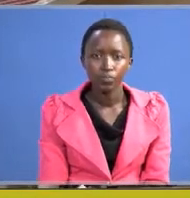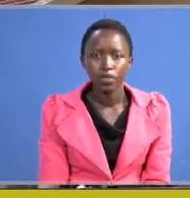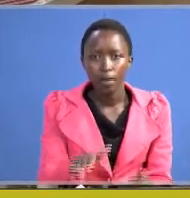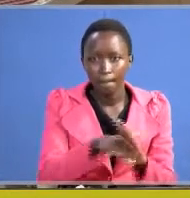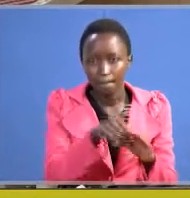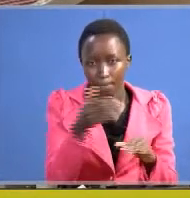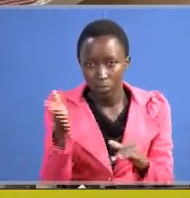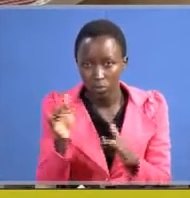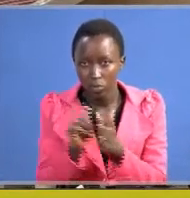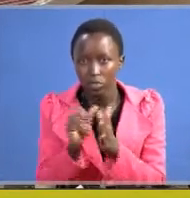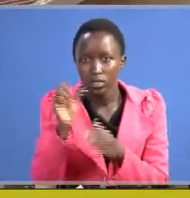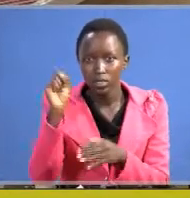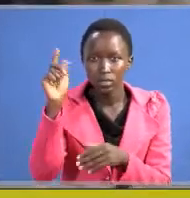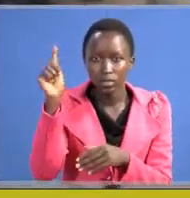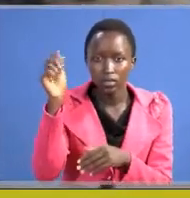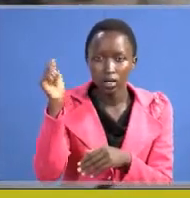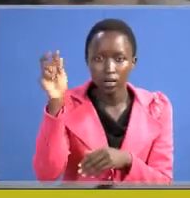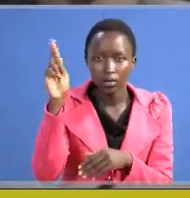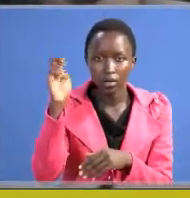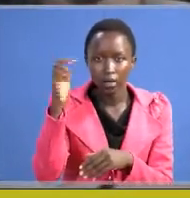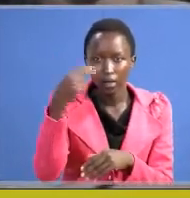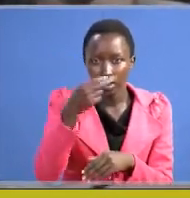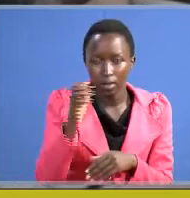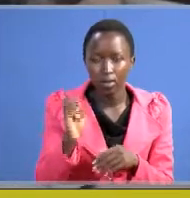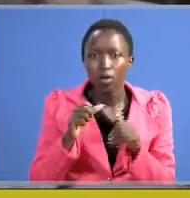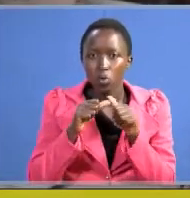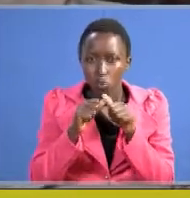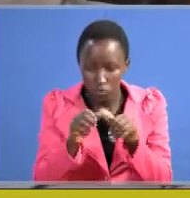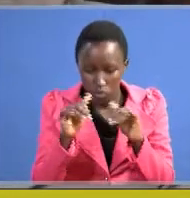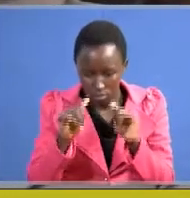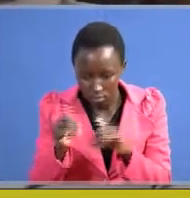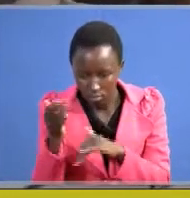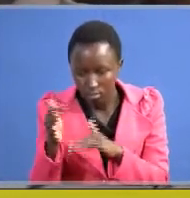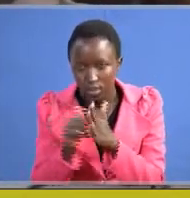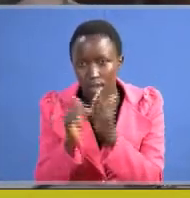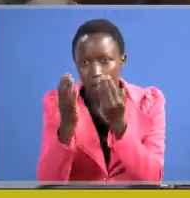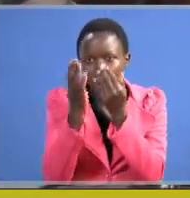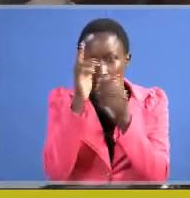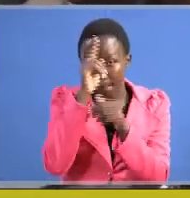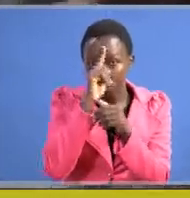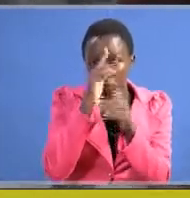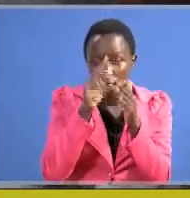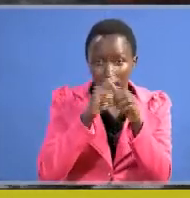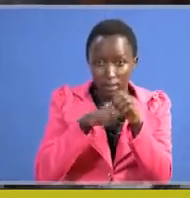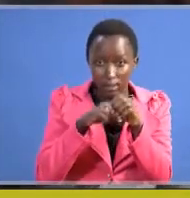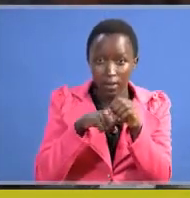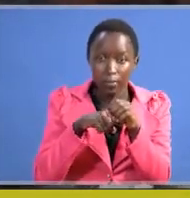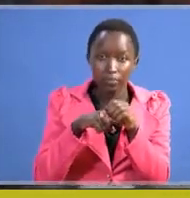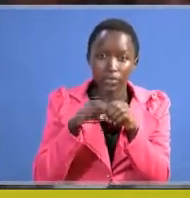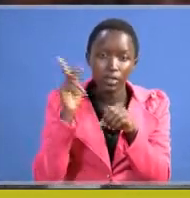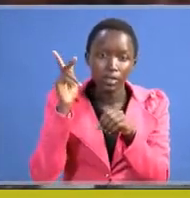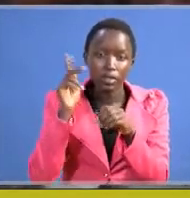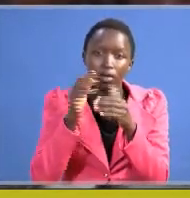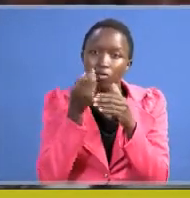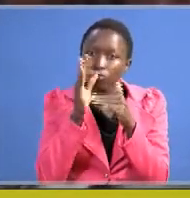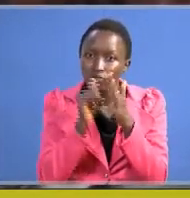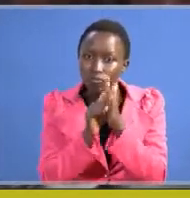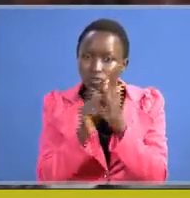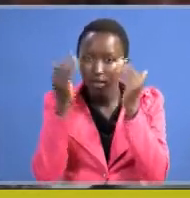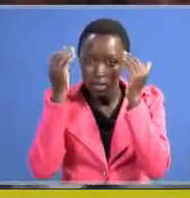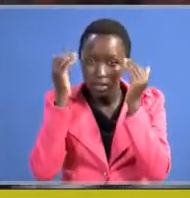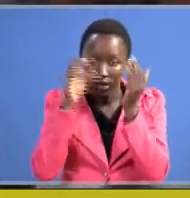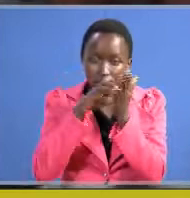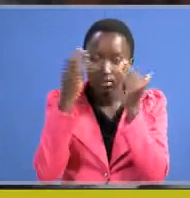Mbunge eneo bunge la Starehe Charles Njagua Kanyi ataendelea kuzuiliwa na polisi hadi hapo Ijumaa kesi ya kuachiliwa kwake kwa dhamana